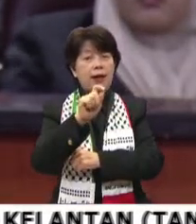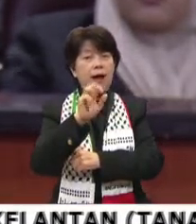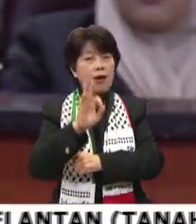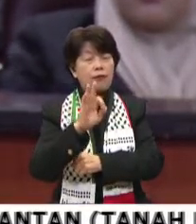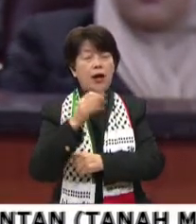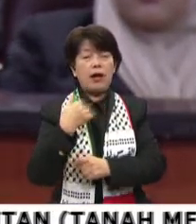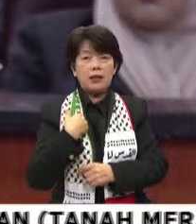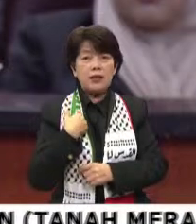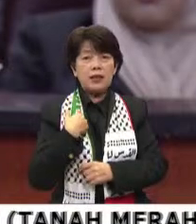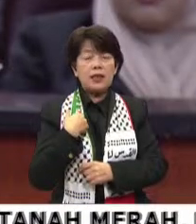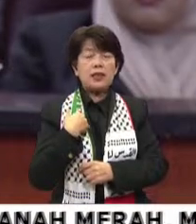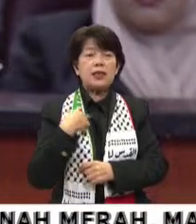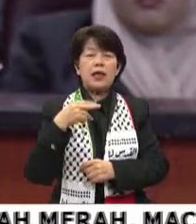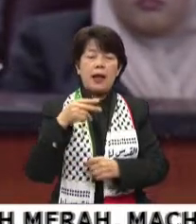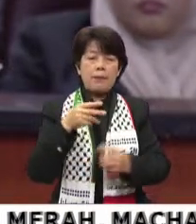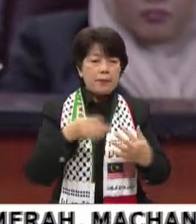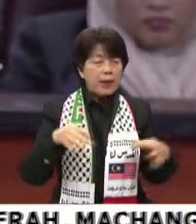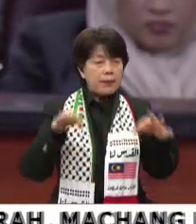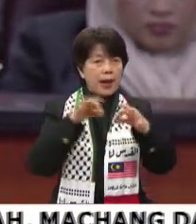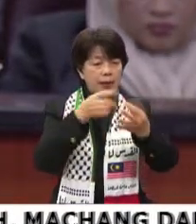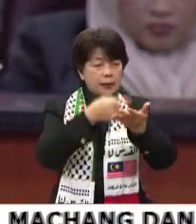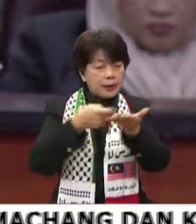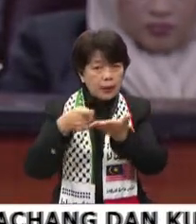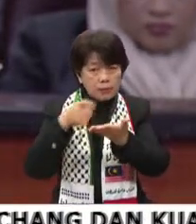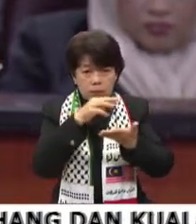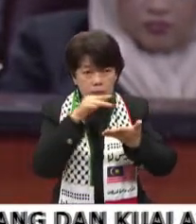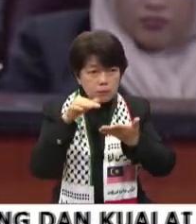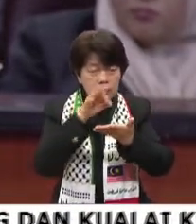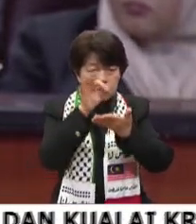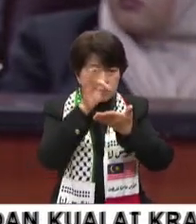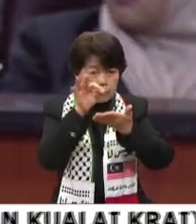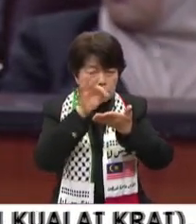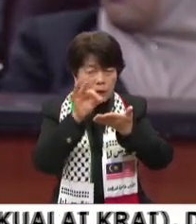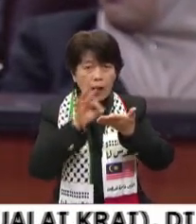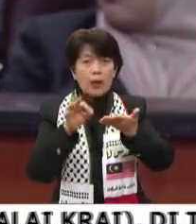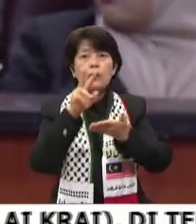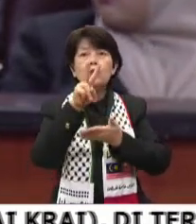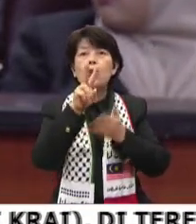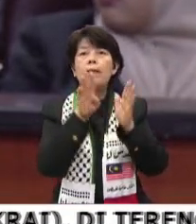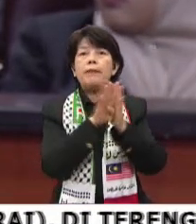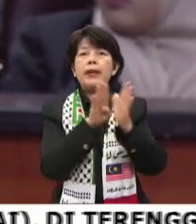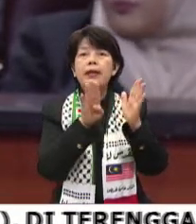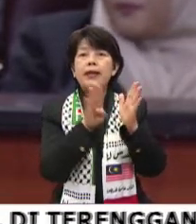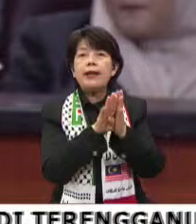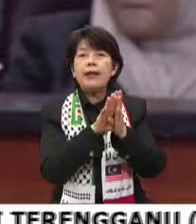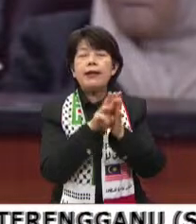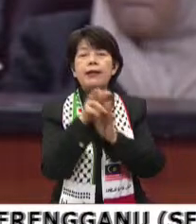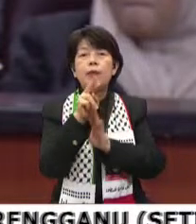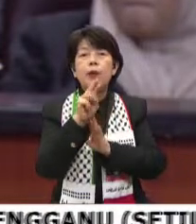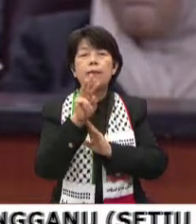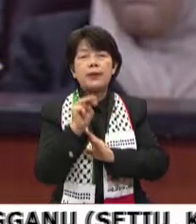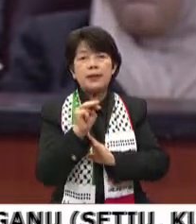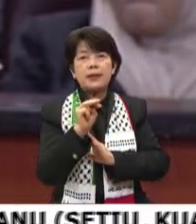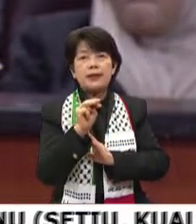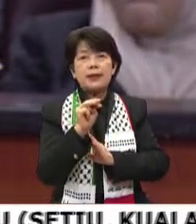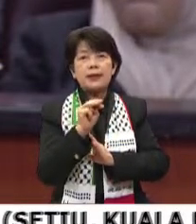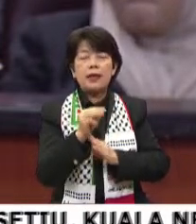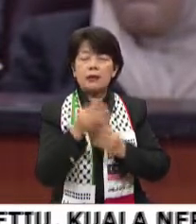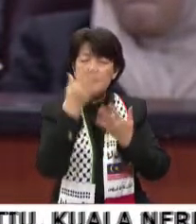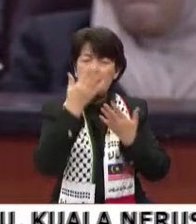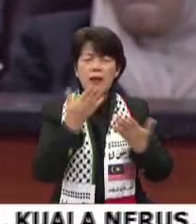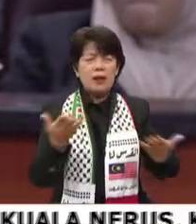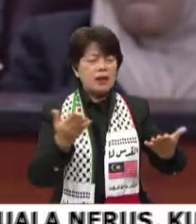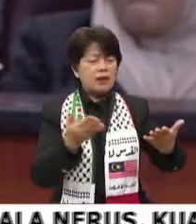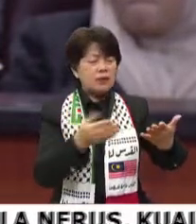dengan nilaian keseluruhan iaitu berjumlah R bilion tetapi pada masa sama yang berhormat Senator